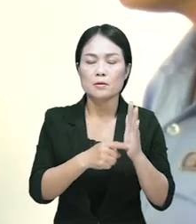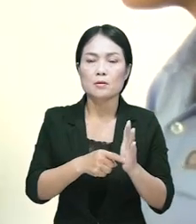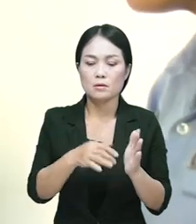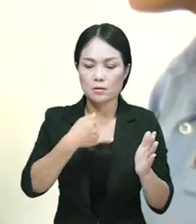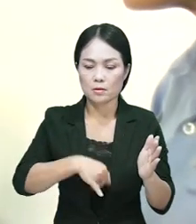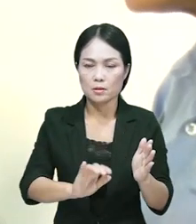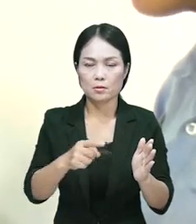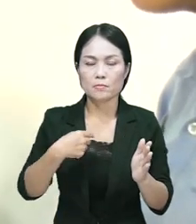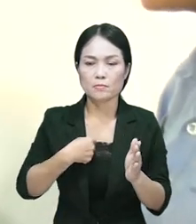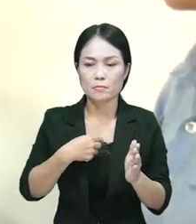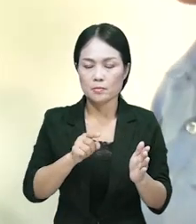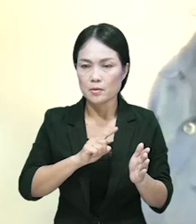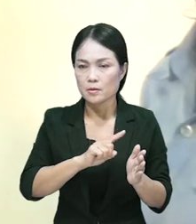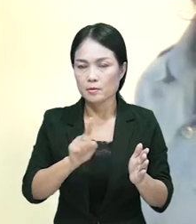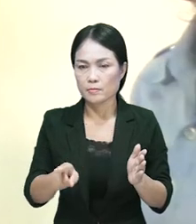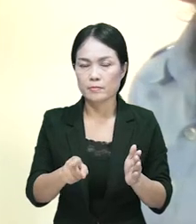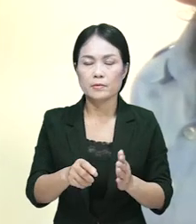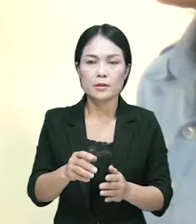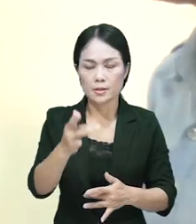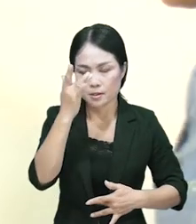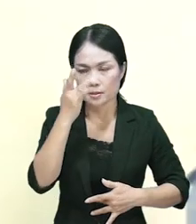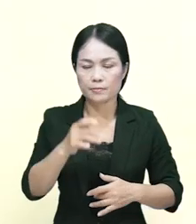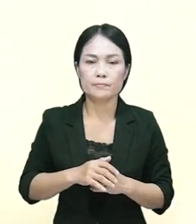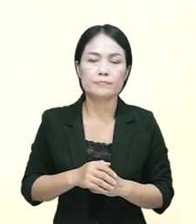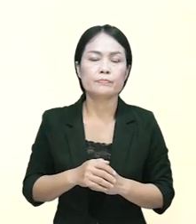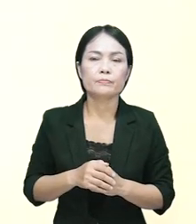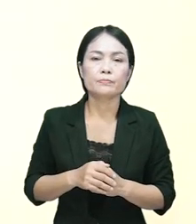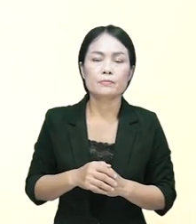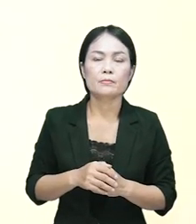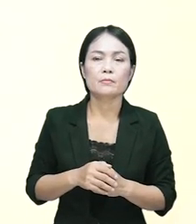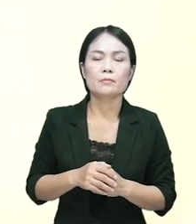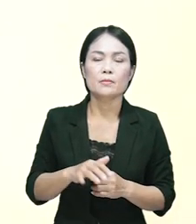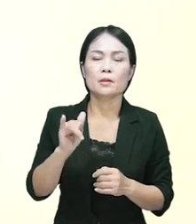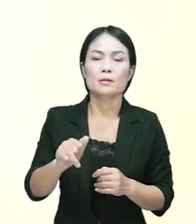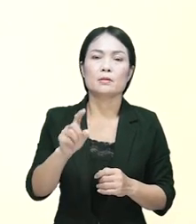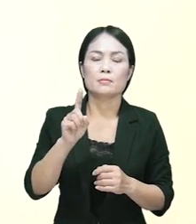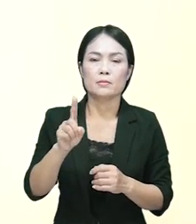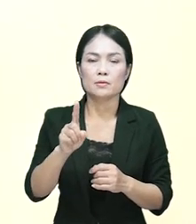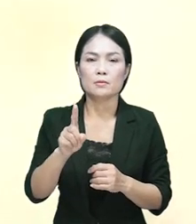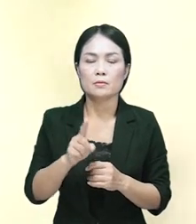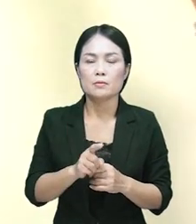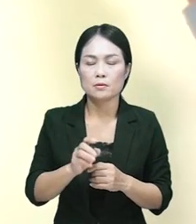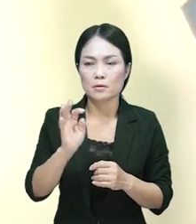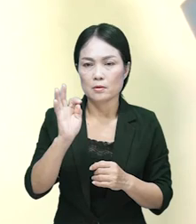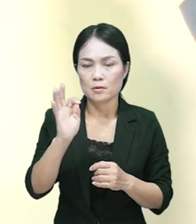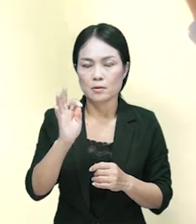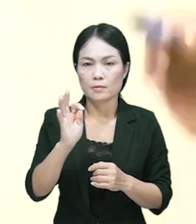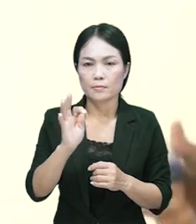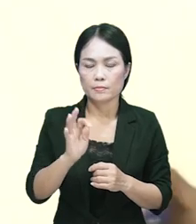រណ៍កូនខ្ញុំវាឈឺចាអញ្ចឹងយើងនៅតែមួយទេអញ្ចឹងគឺវ